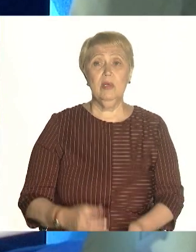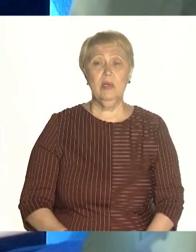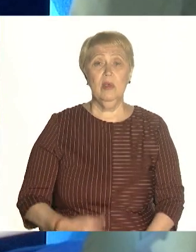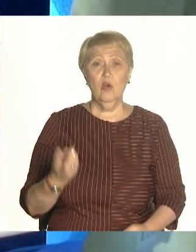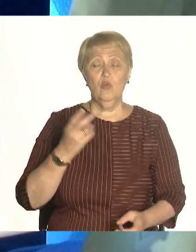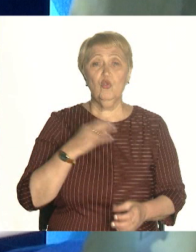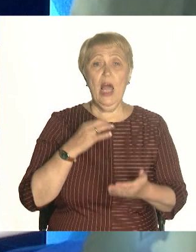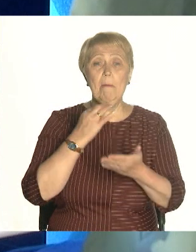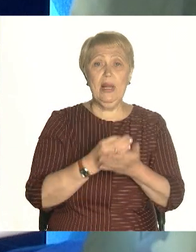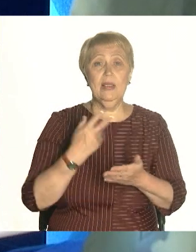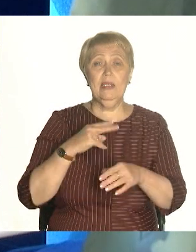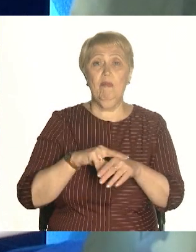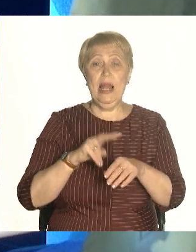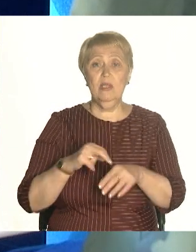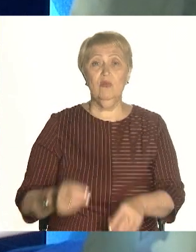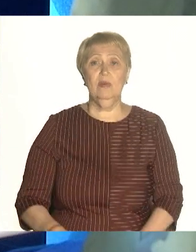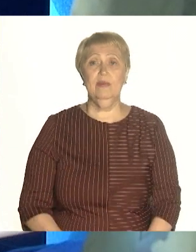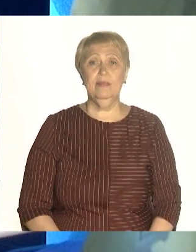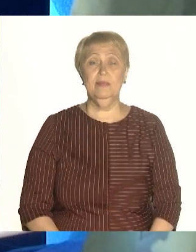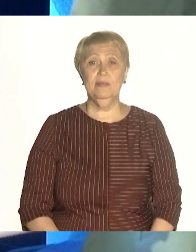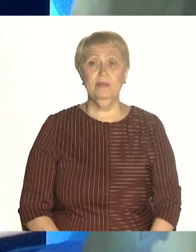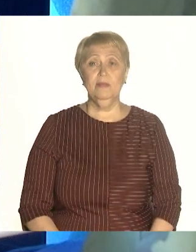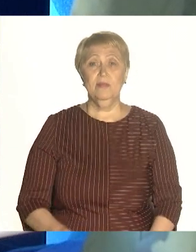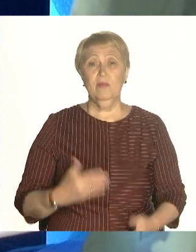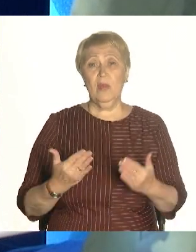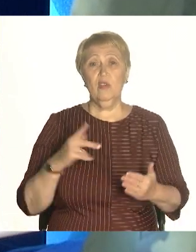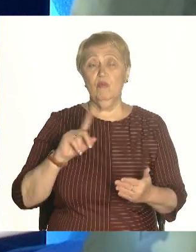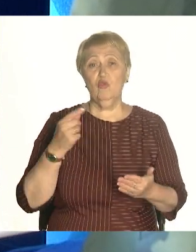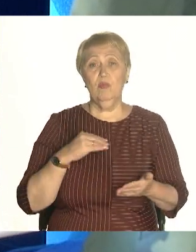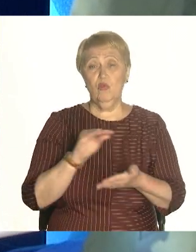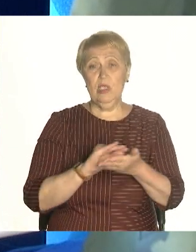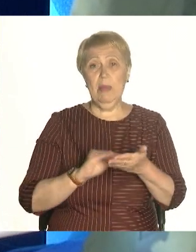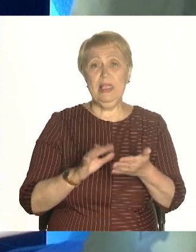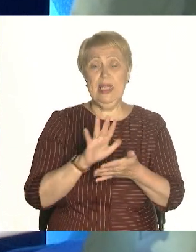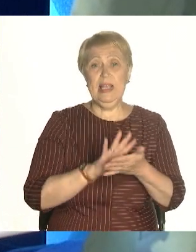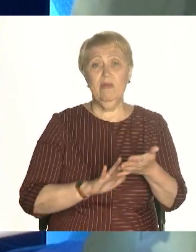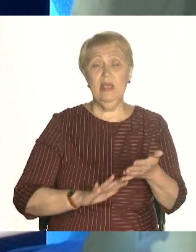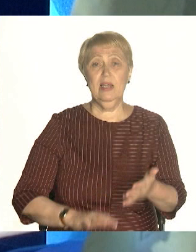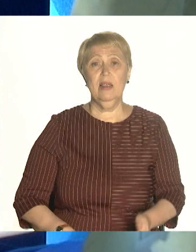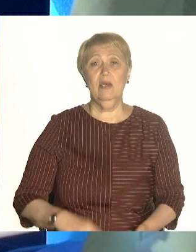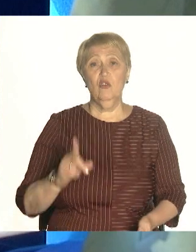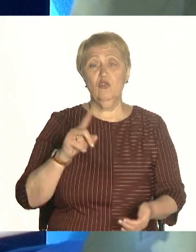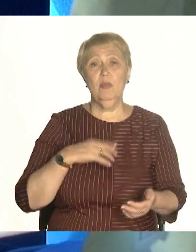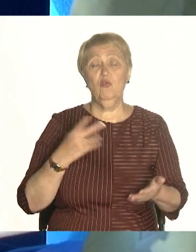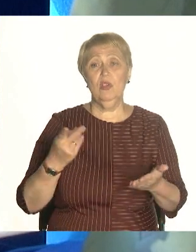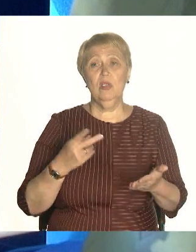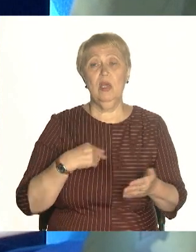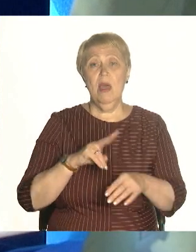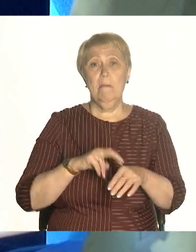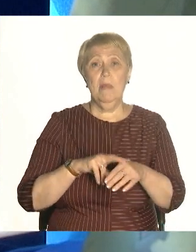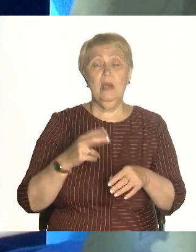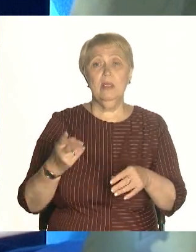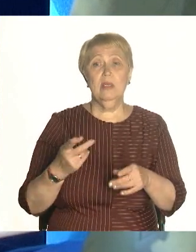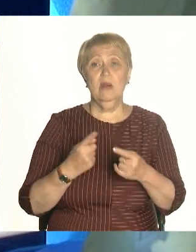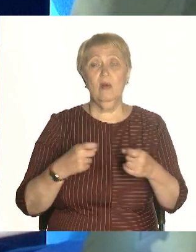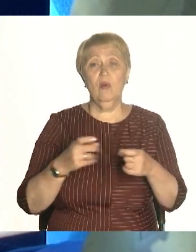обратиться в полицию. То есть хотя бы для того, чтобы вот это вот органы правоохранительные обратили внимание